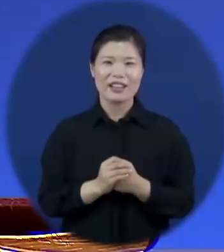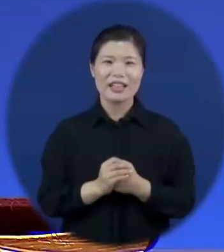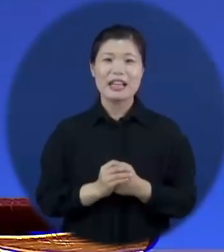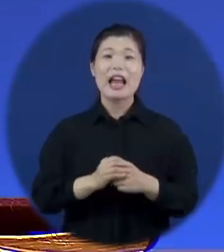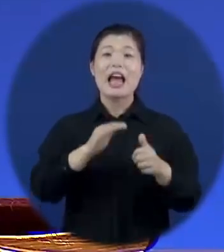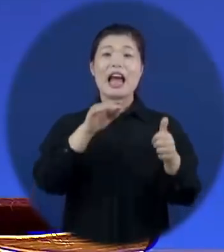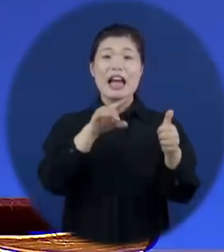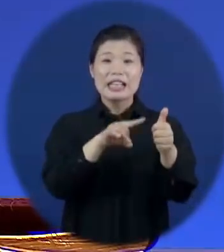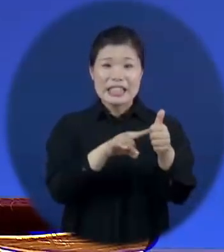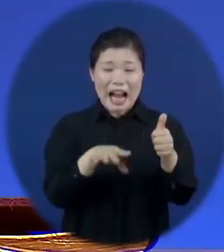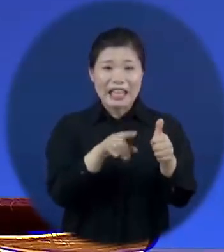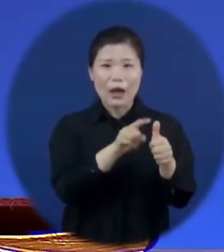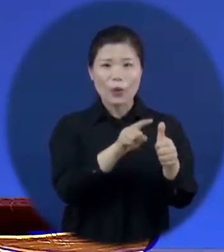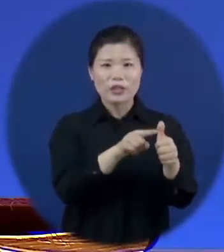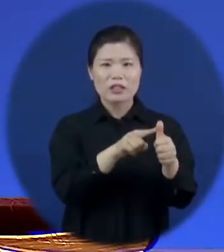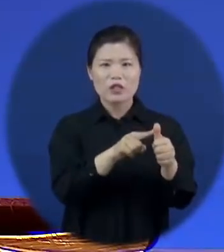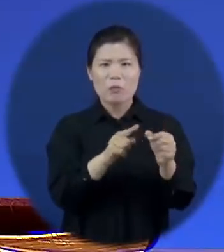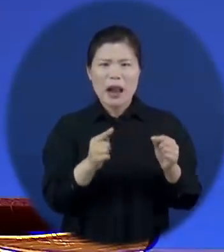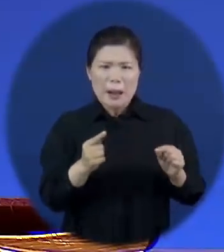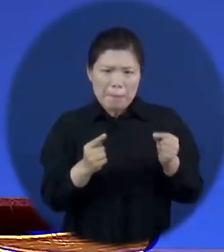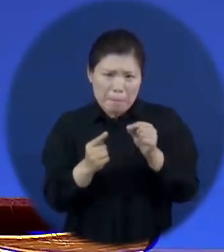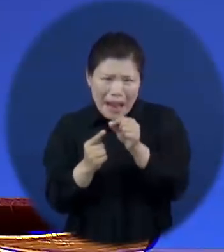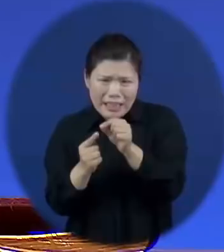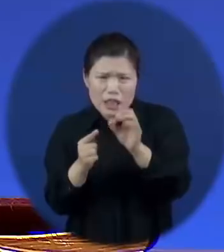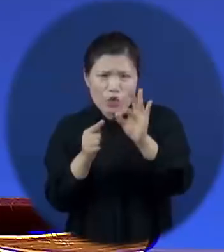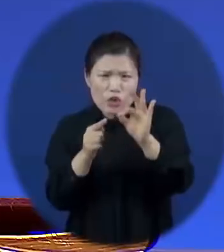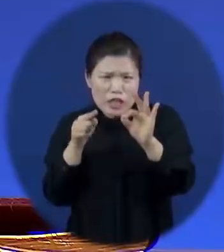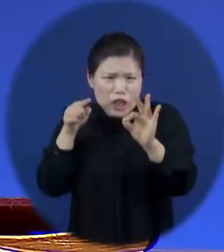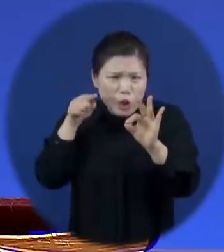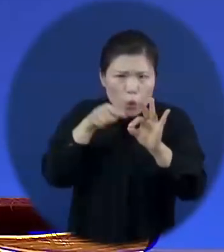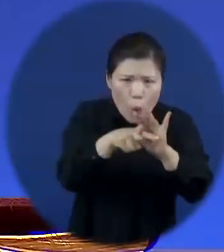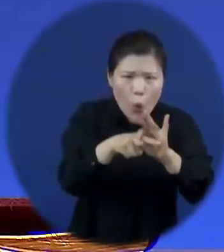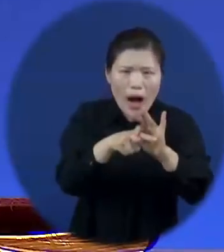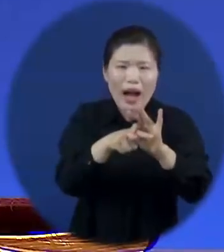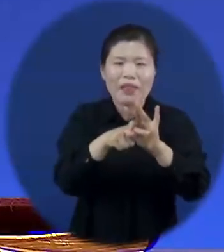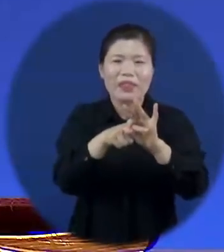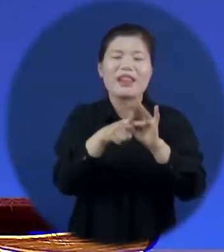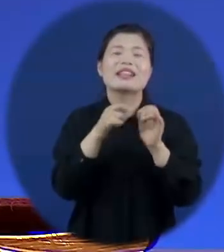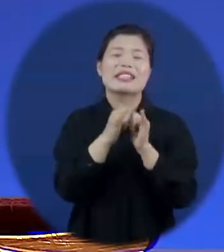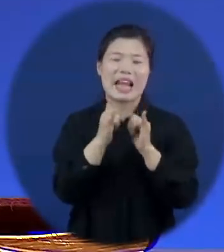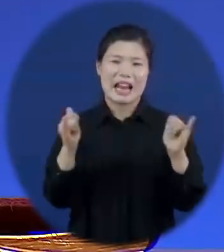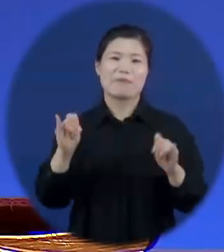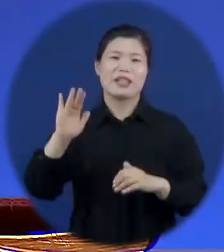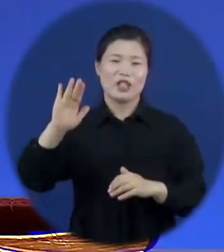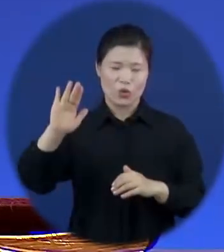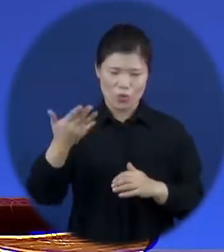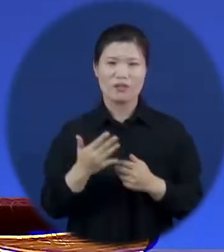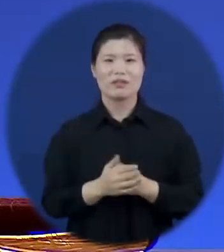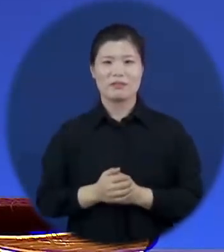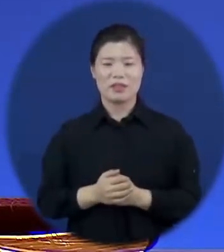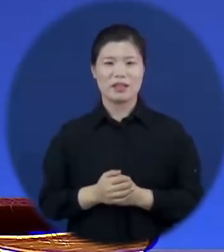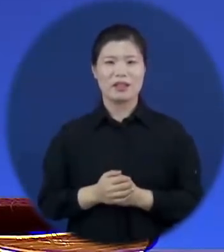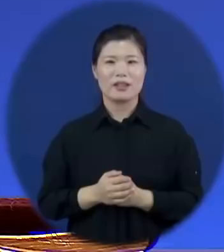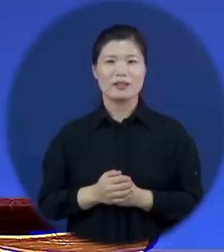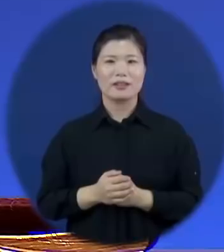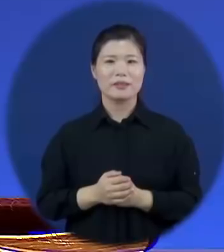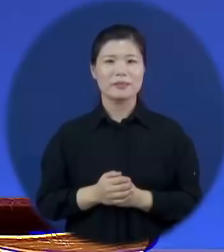삭개오는 바늘귀를 통과한 사람이 된 것입니다.